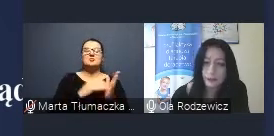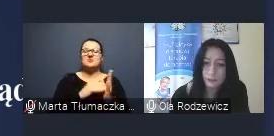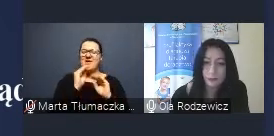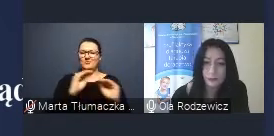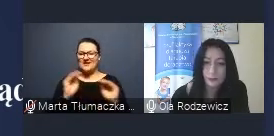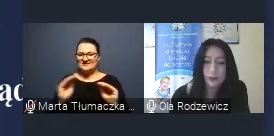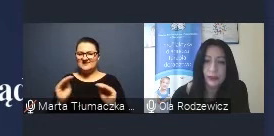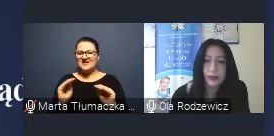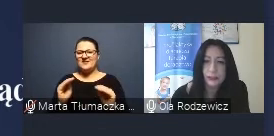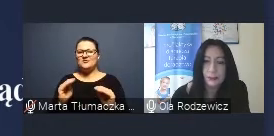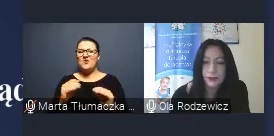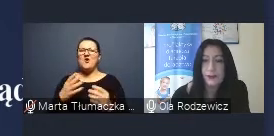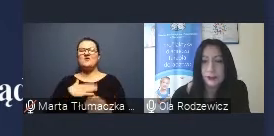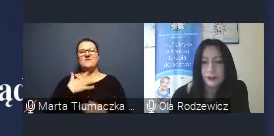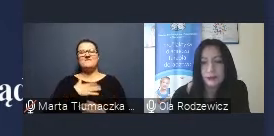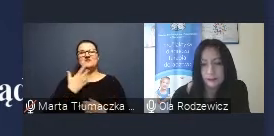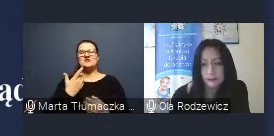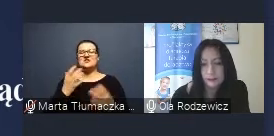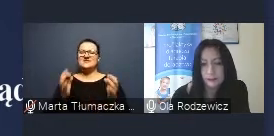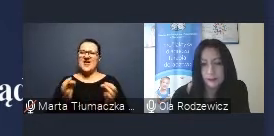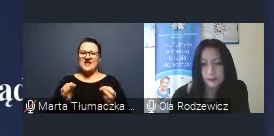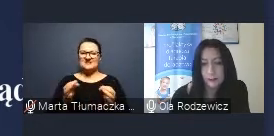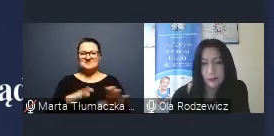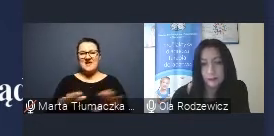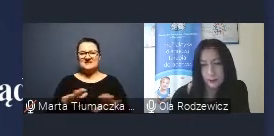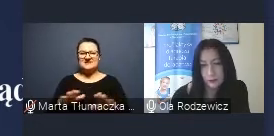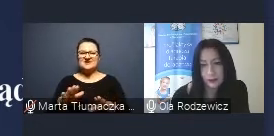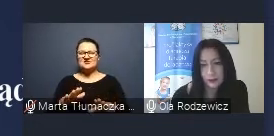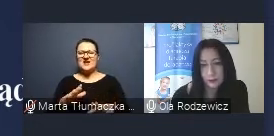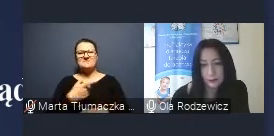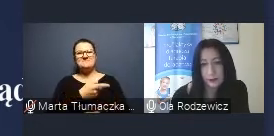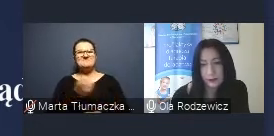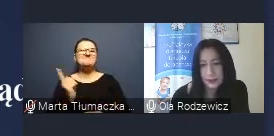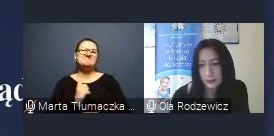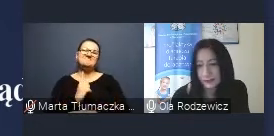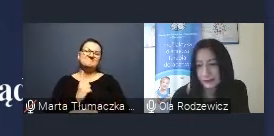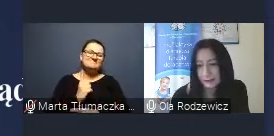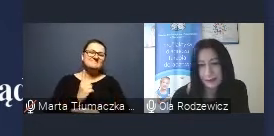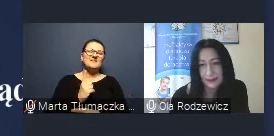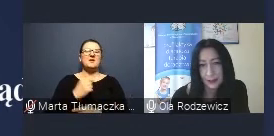w miejscu, w którym prawie wszyscy możemy się określić jako osoby